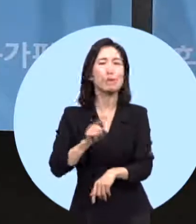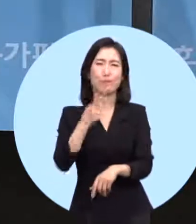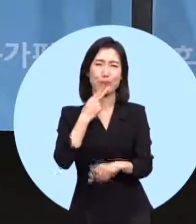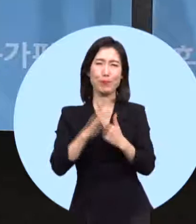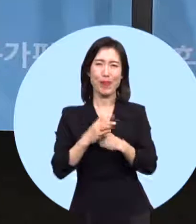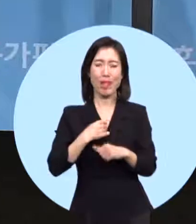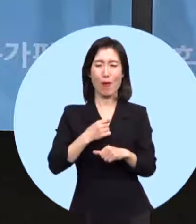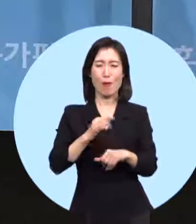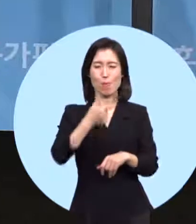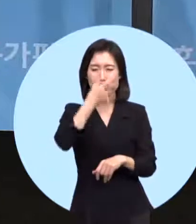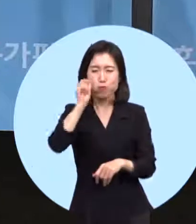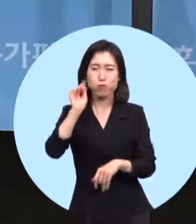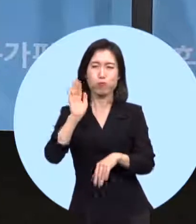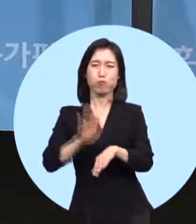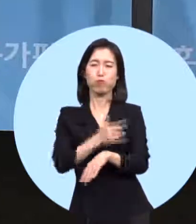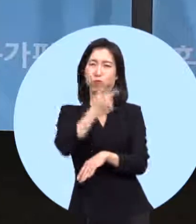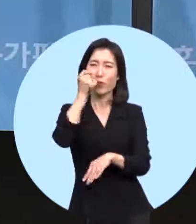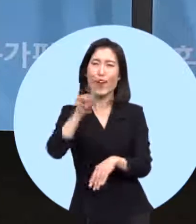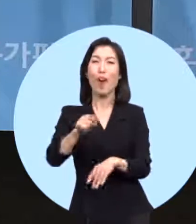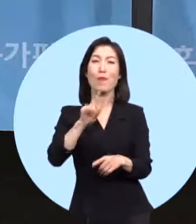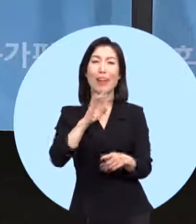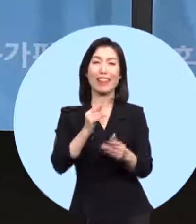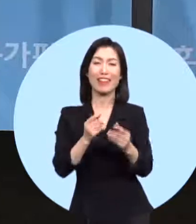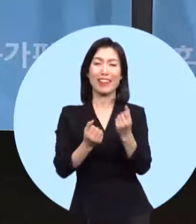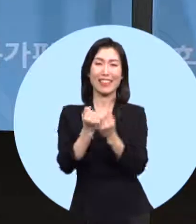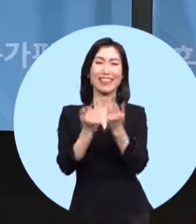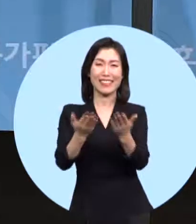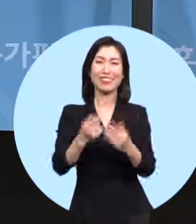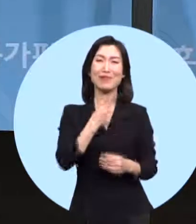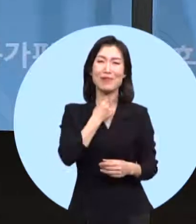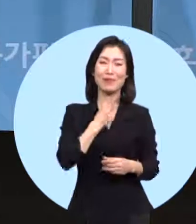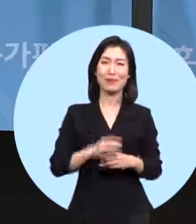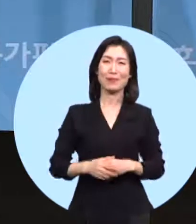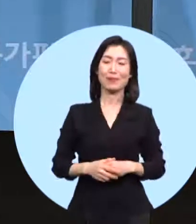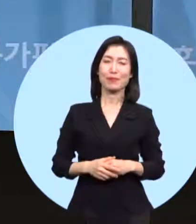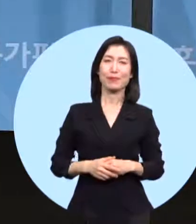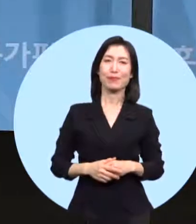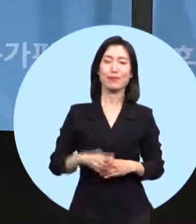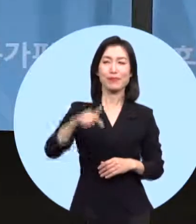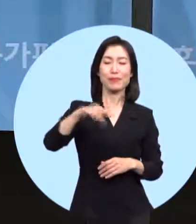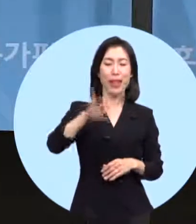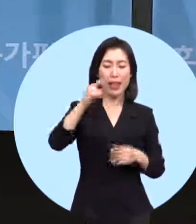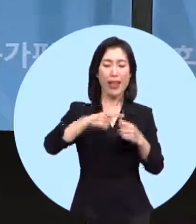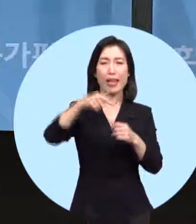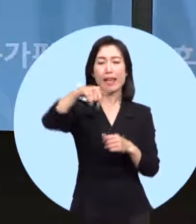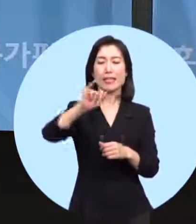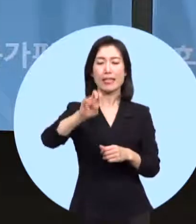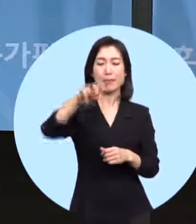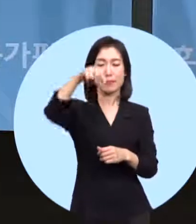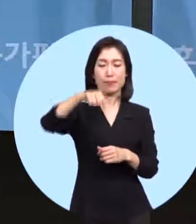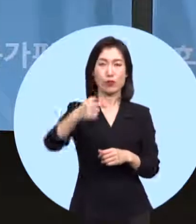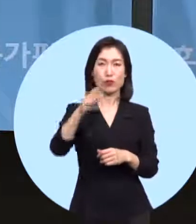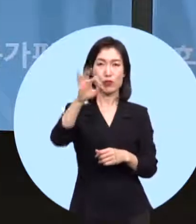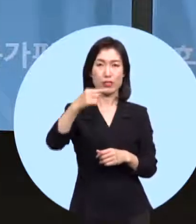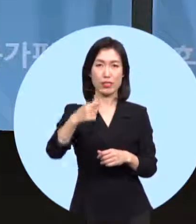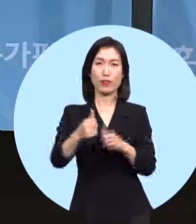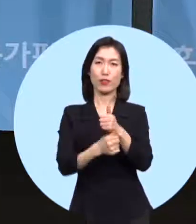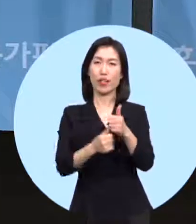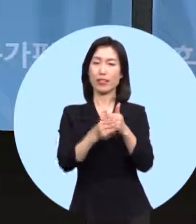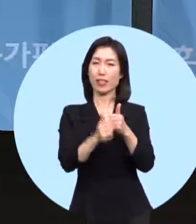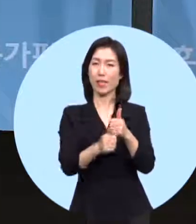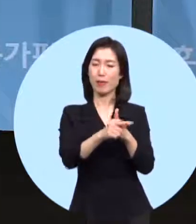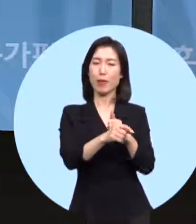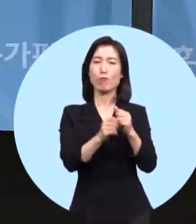좀 들으면서 제가 생각했던 것과 연관시켜서 말씀을 드리겠습니다. 우선 김승은 위원장님에서 우리